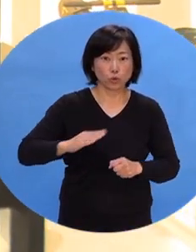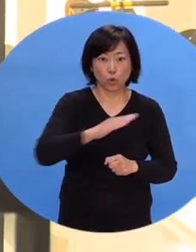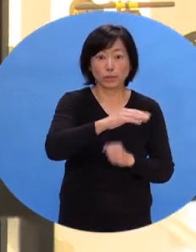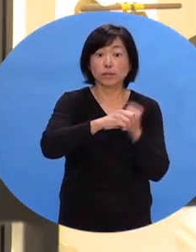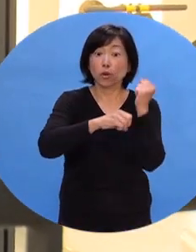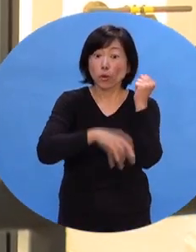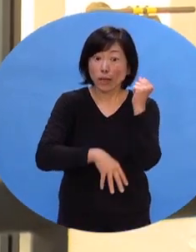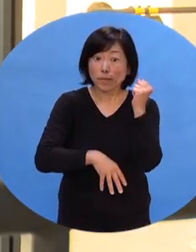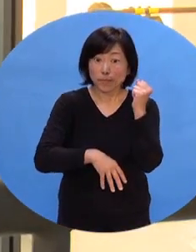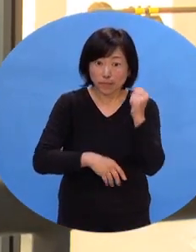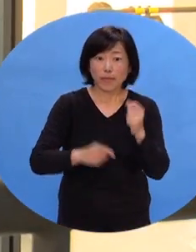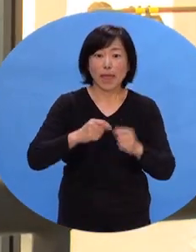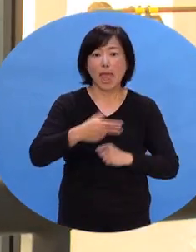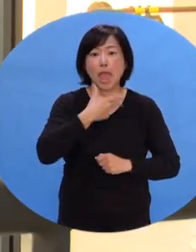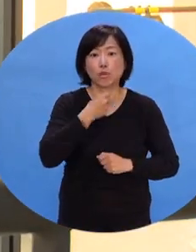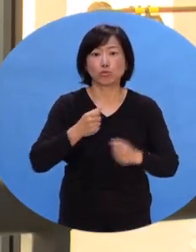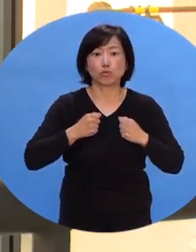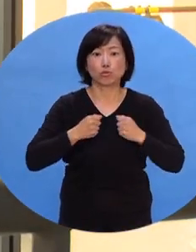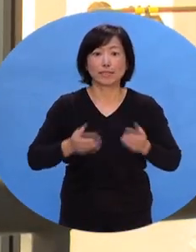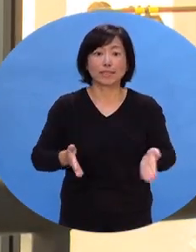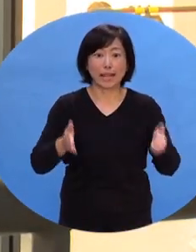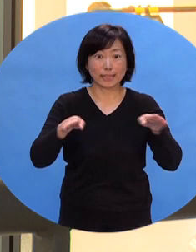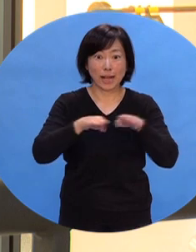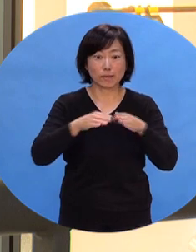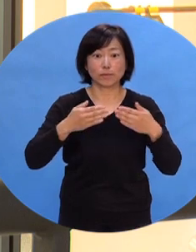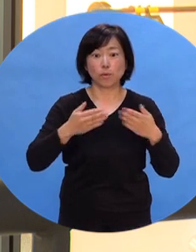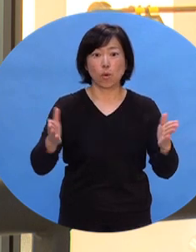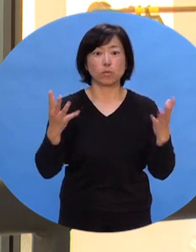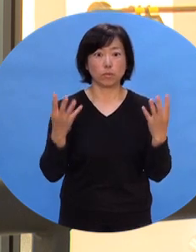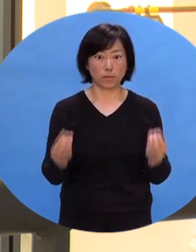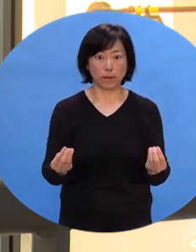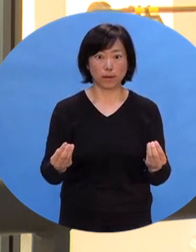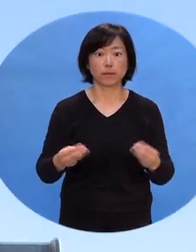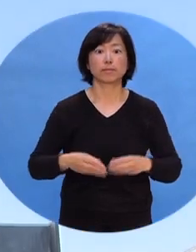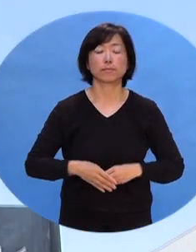点となる永福体育館が開設されました。